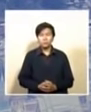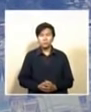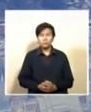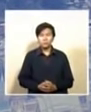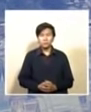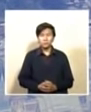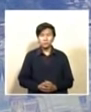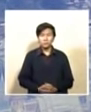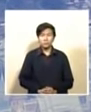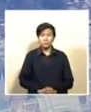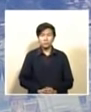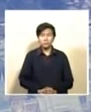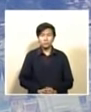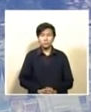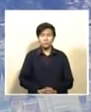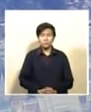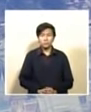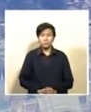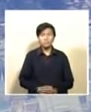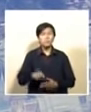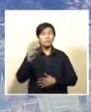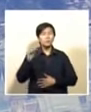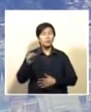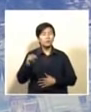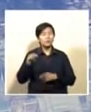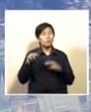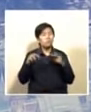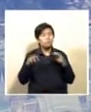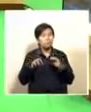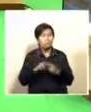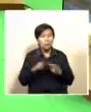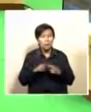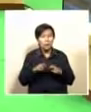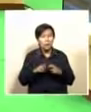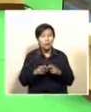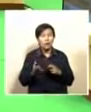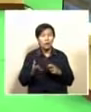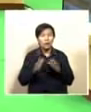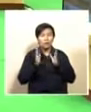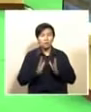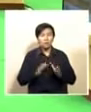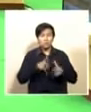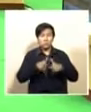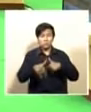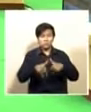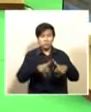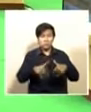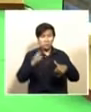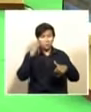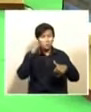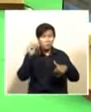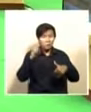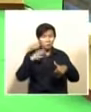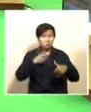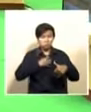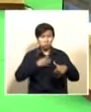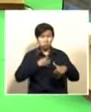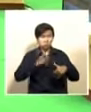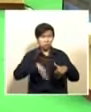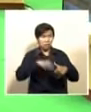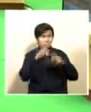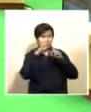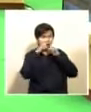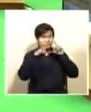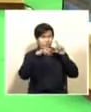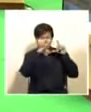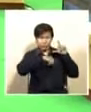าลเนี่ย เริ่มลดน้อยลงเพราะพี่น้องประชาชนก็ซื้อหาหน้ากากอนามัยกันมากครับ